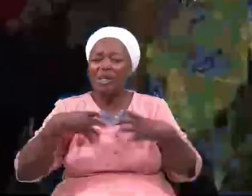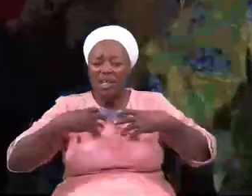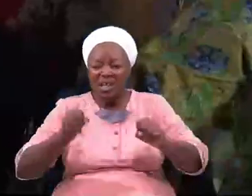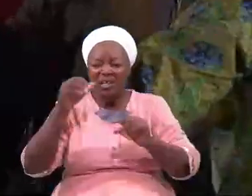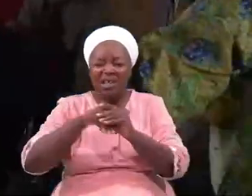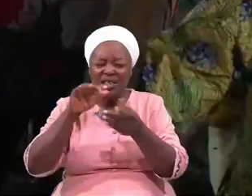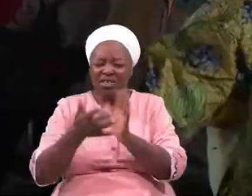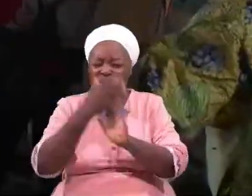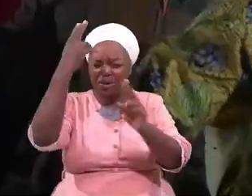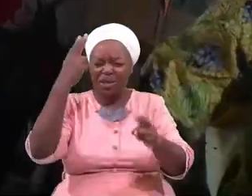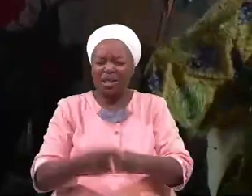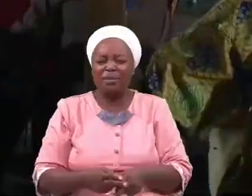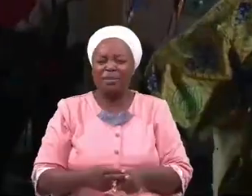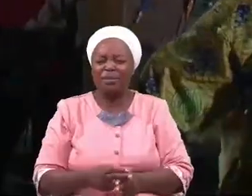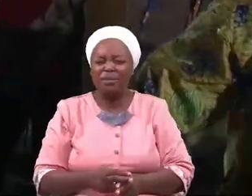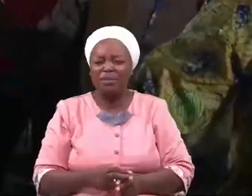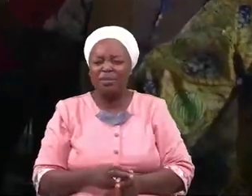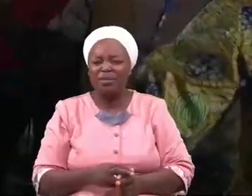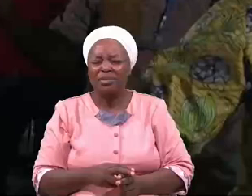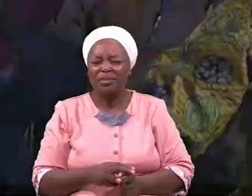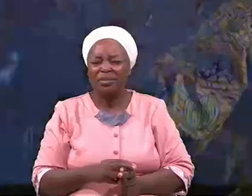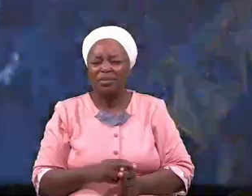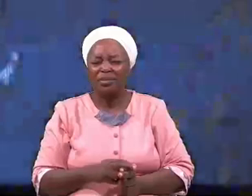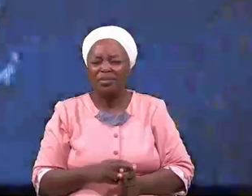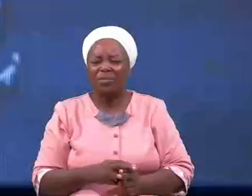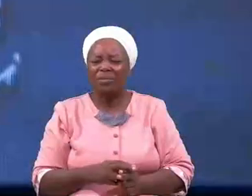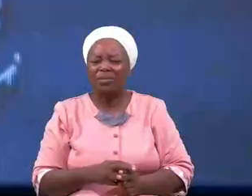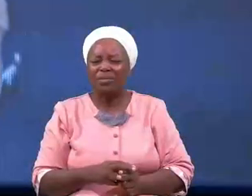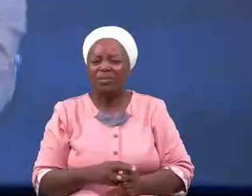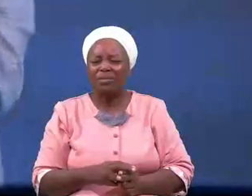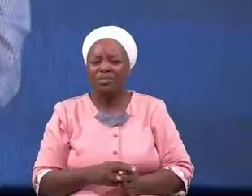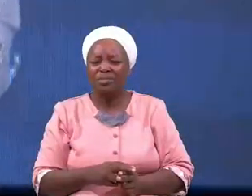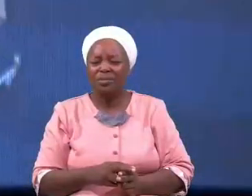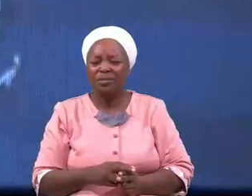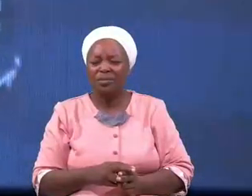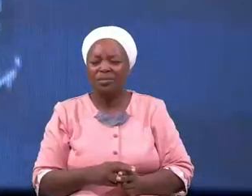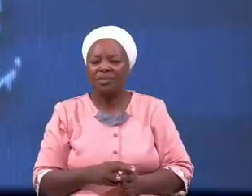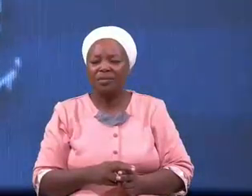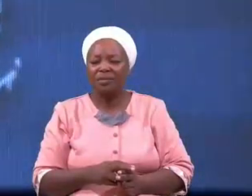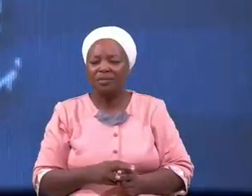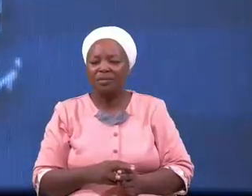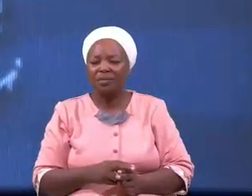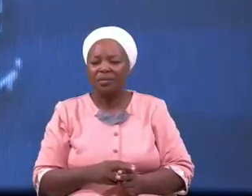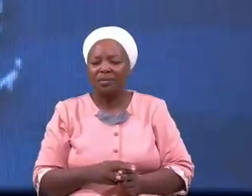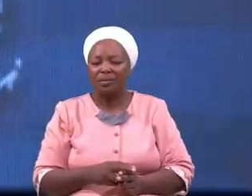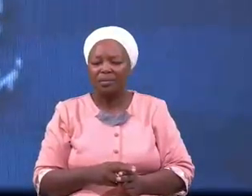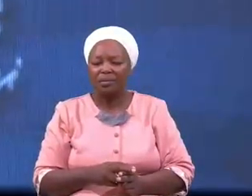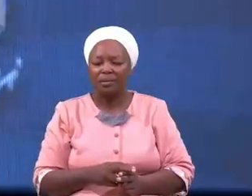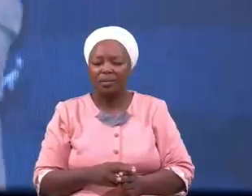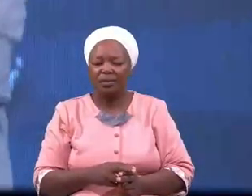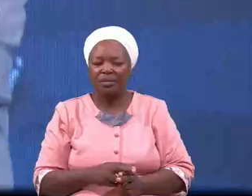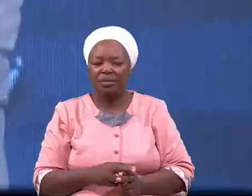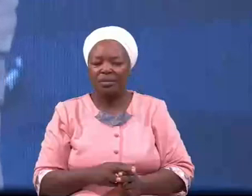Toutes ces attaques démoniaques dans vos cerveaux, les problèmes mentaux, sortez de là et soyez en guéris au nom de